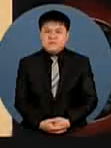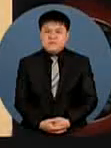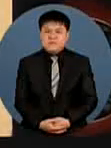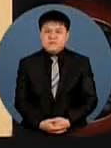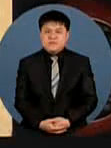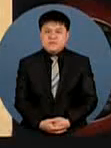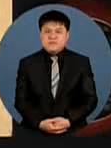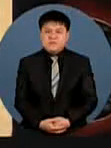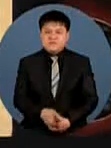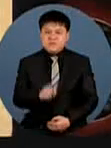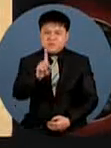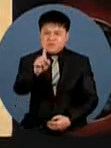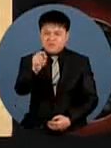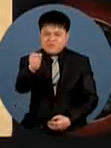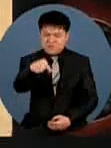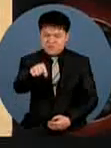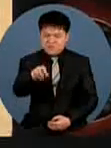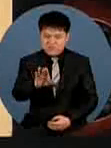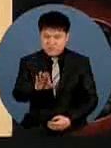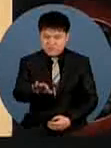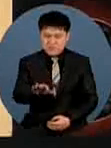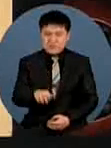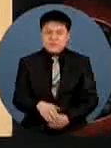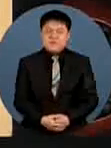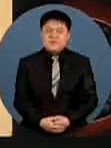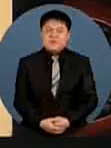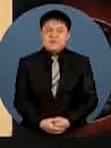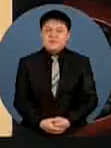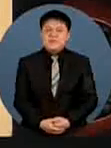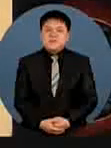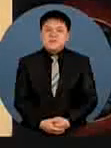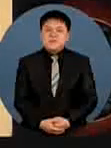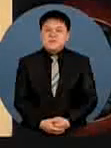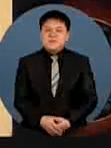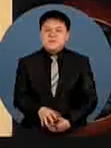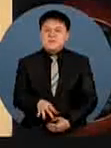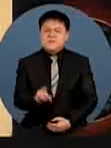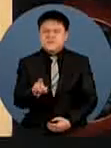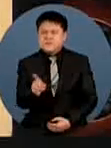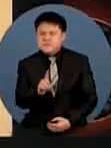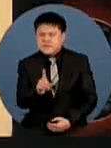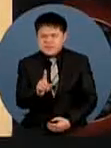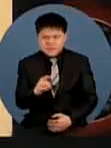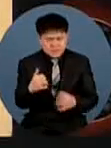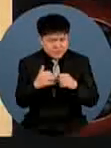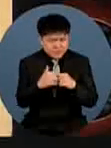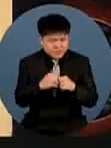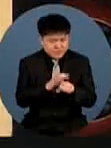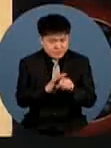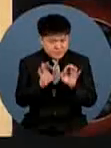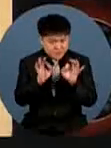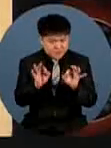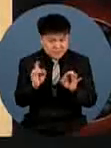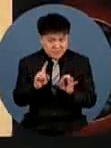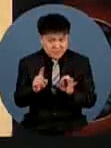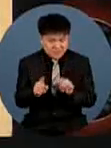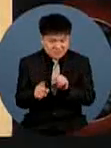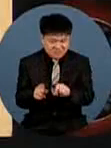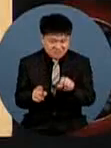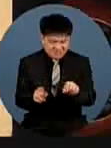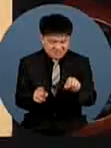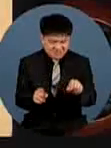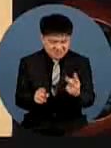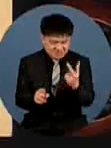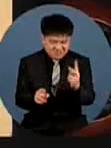한 칸 받고, 네. 이만큼 초반 패가 상당히 볼만합니다. 가장 네. 침착하게 두 칸을